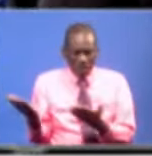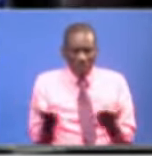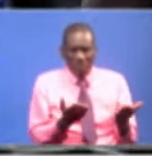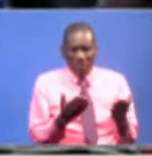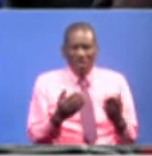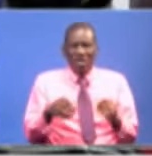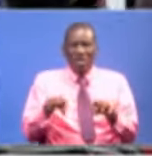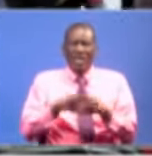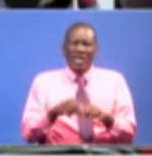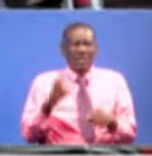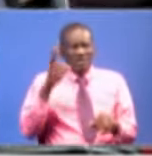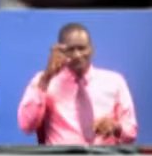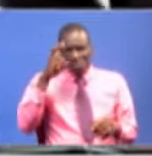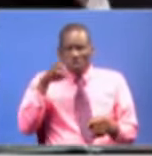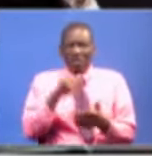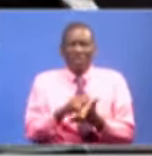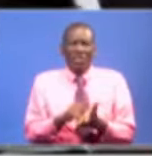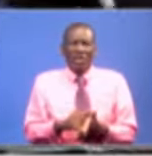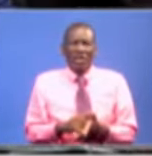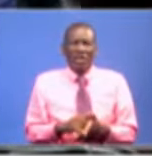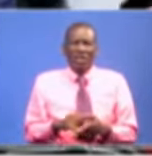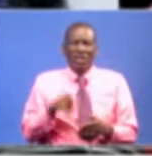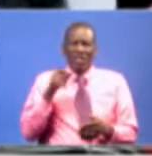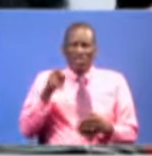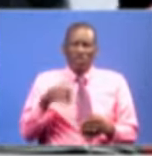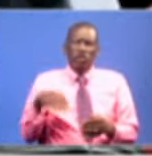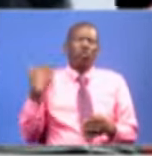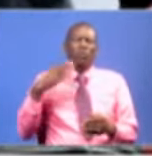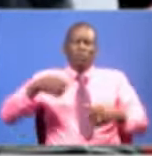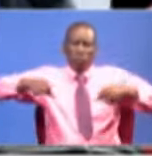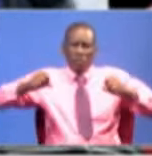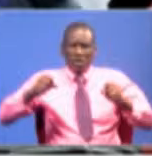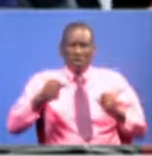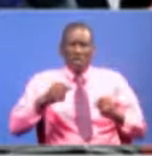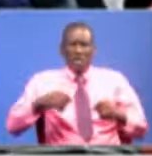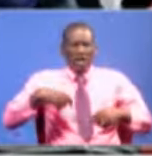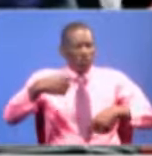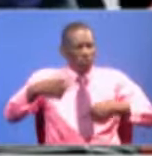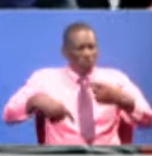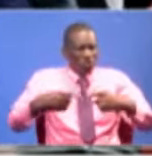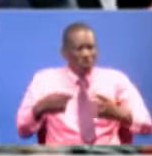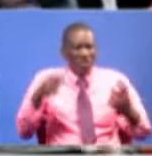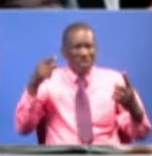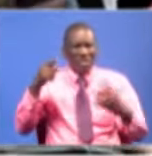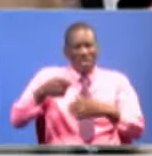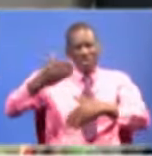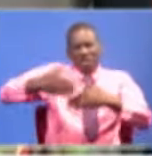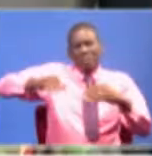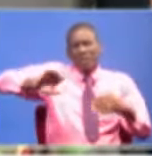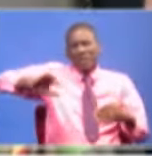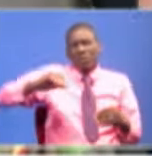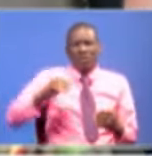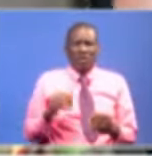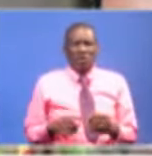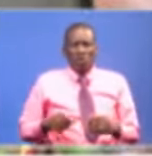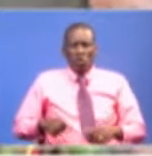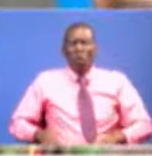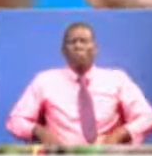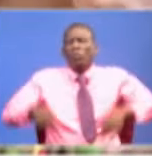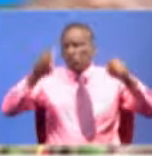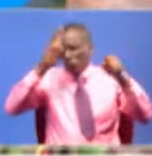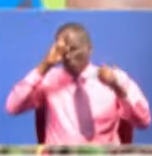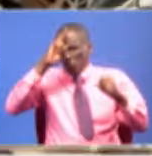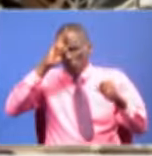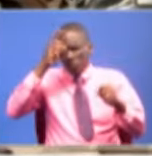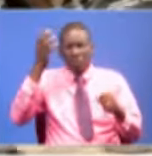huku ikikisiwa kwamba mtandao huu wa wizi umeweza kukita mizizi hadi kaunti jirani. Kamanda wa polisi